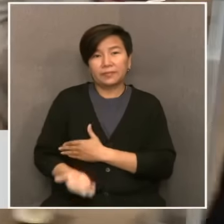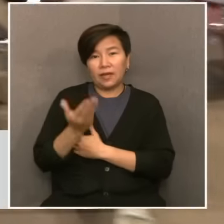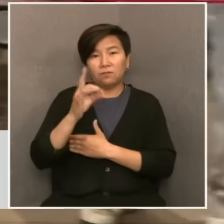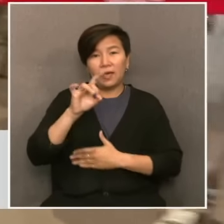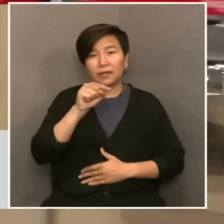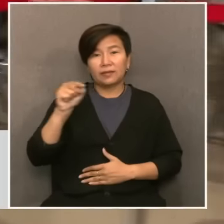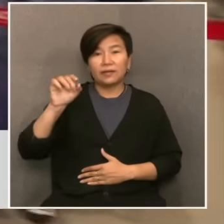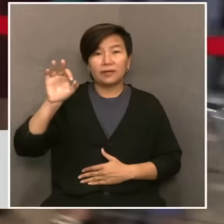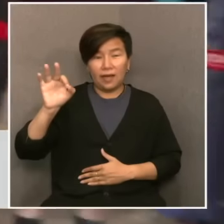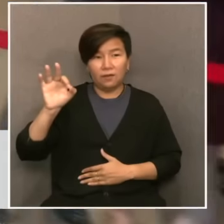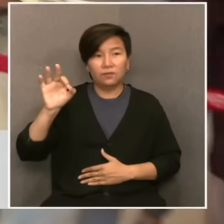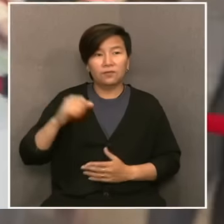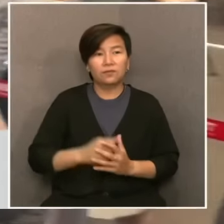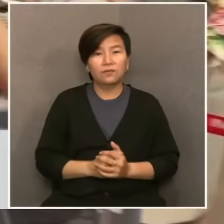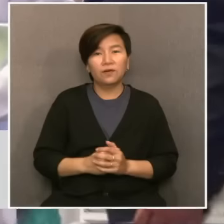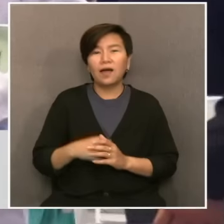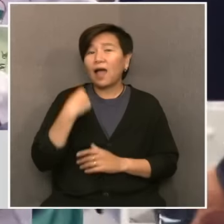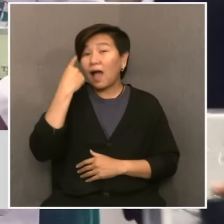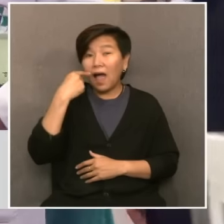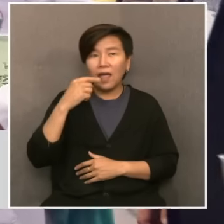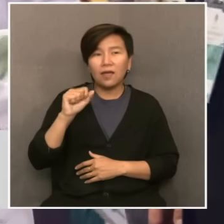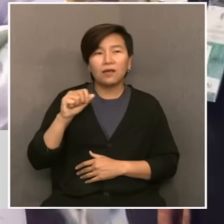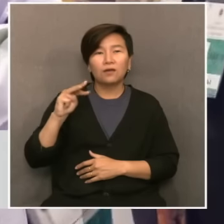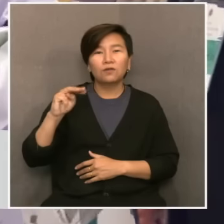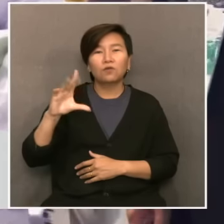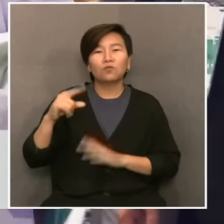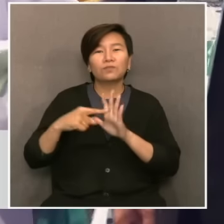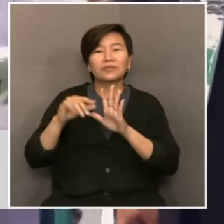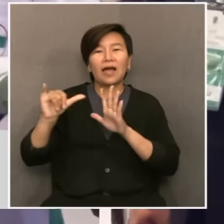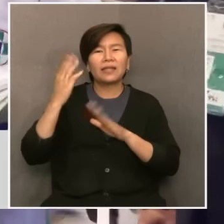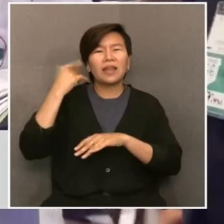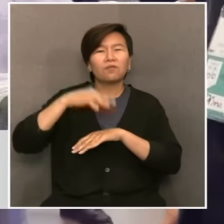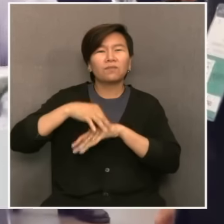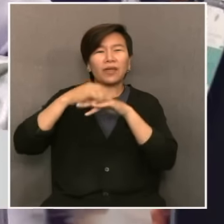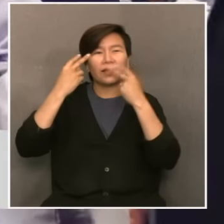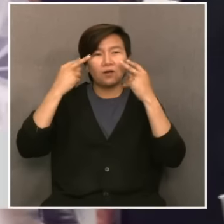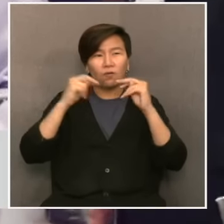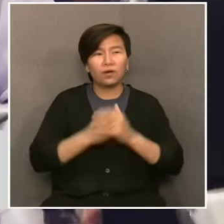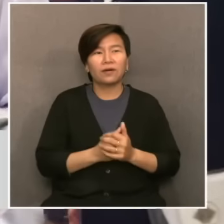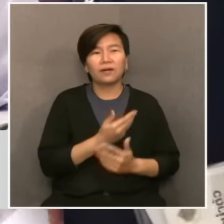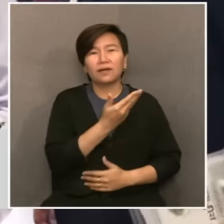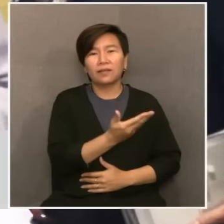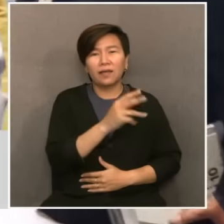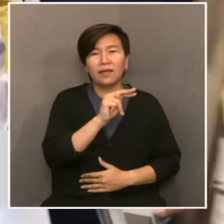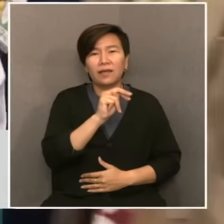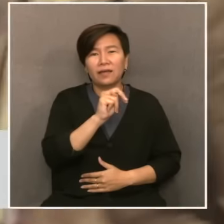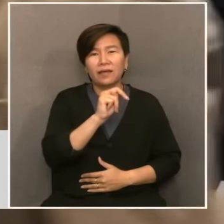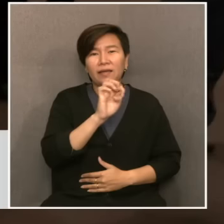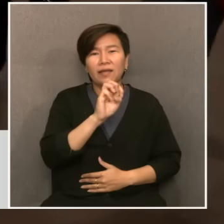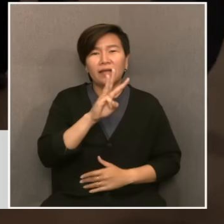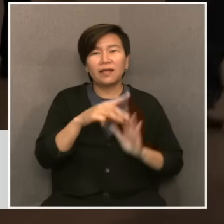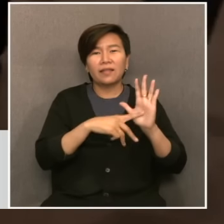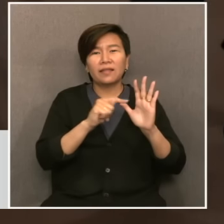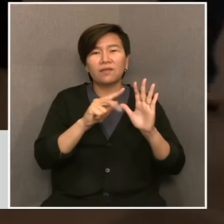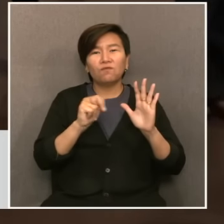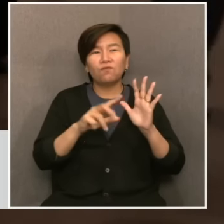าฬิกาค่ะอาทินายสมชายวงศ์สวัสดิ์อดีตนายกรัฐมนตรีนายนิวัฒน์ธำรงบุญทรงไพศาลอดีตรองนายกรัฐมนตรี